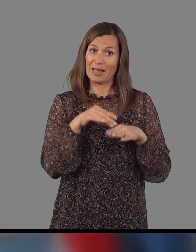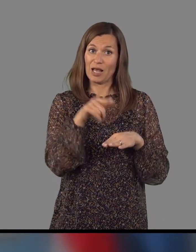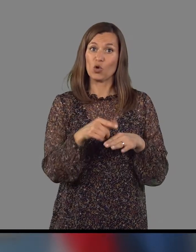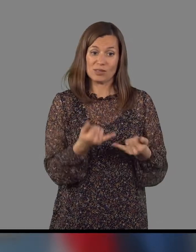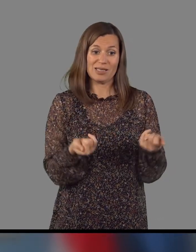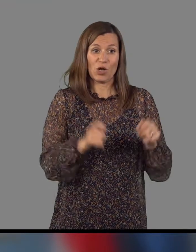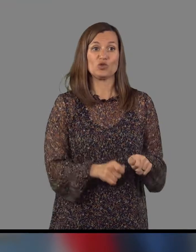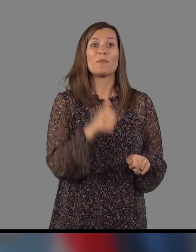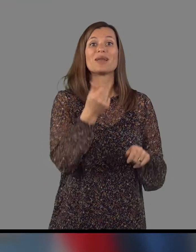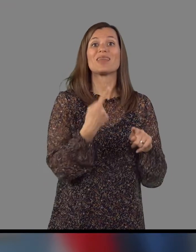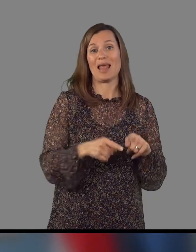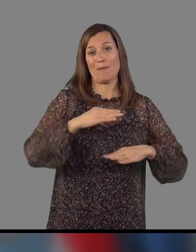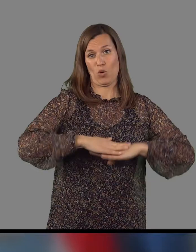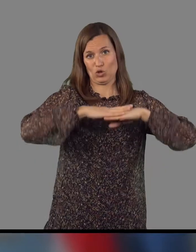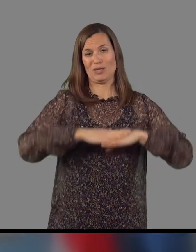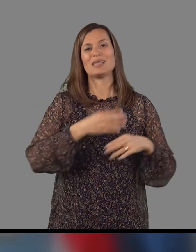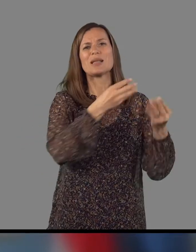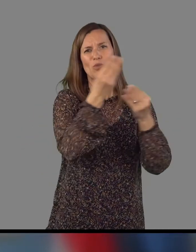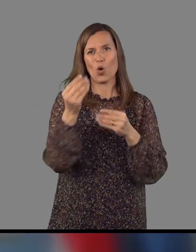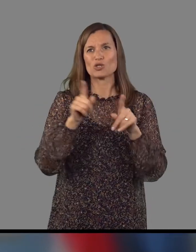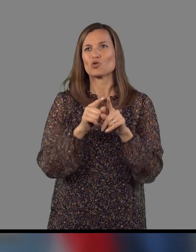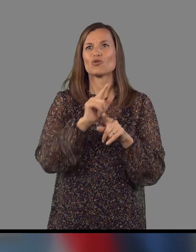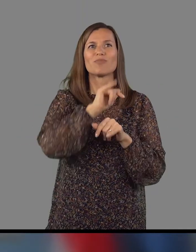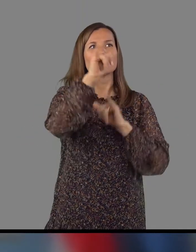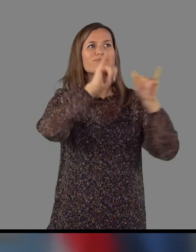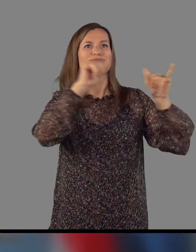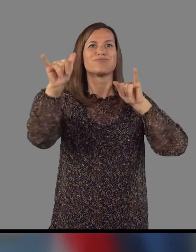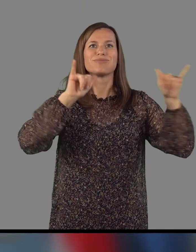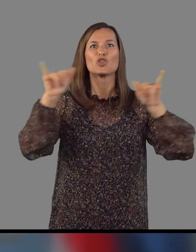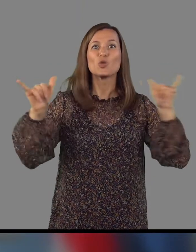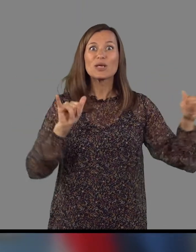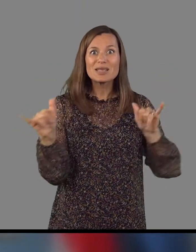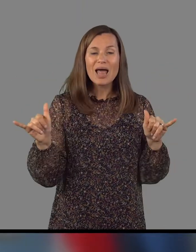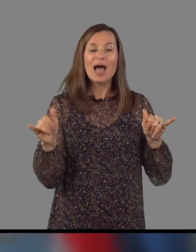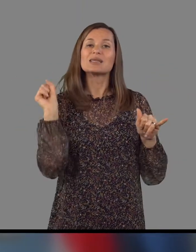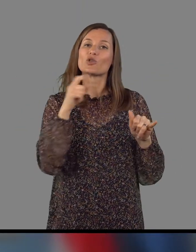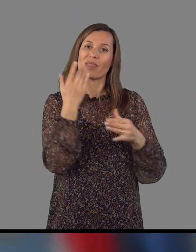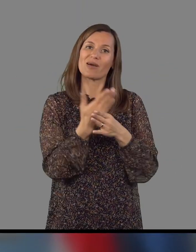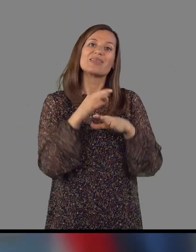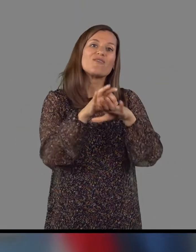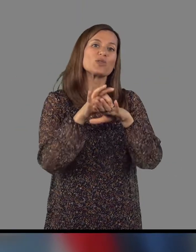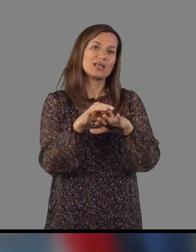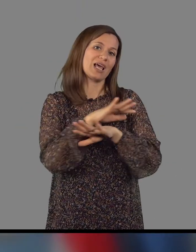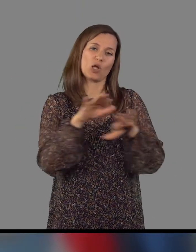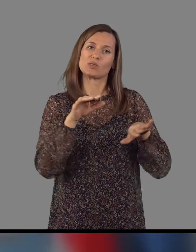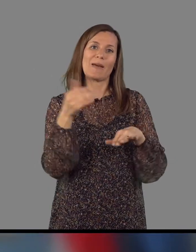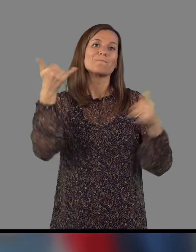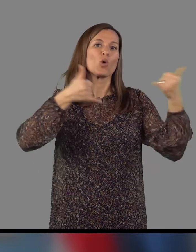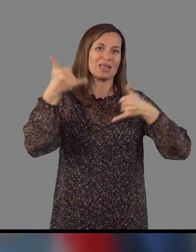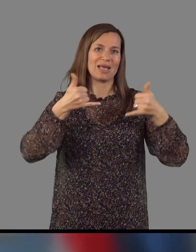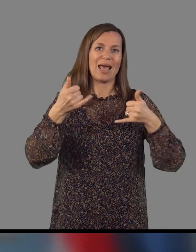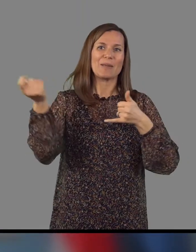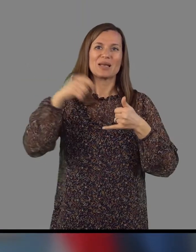Glede na to, da se končuje prvi del počitnic, ki so jih mnogi preživeli tudi v tujini, so navodila za vse potnike, ki